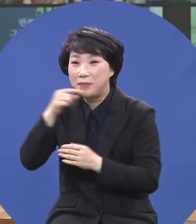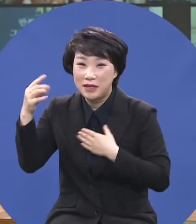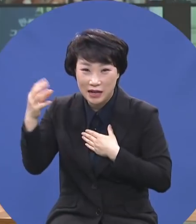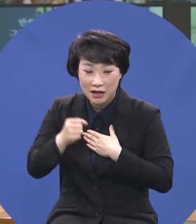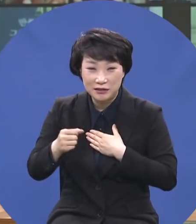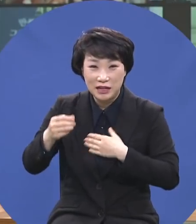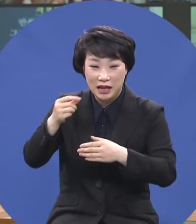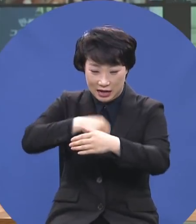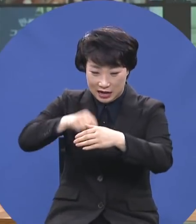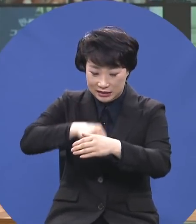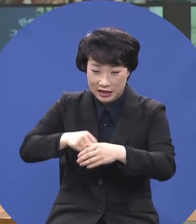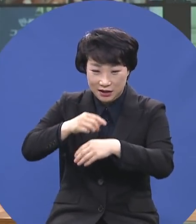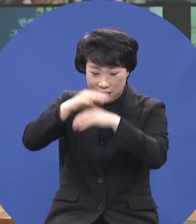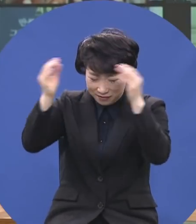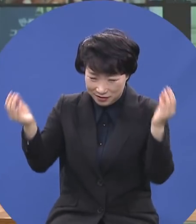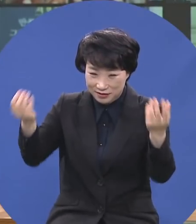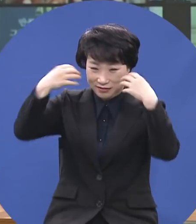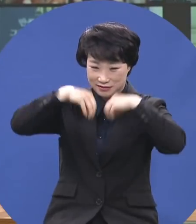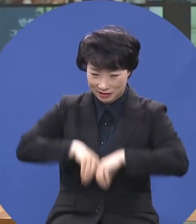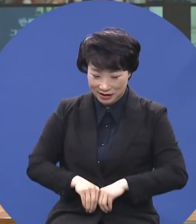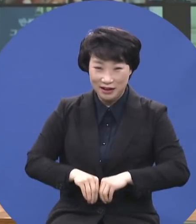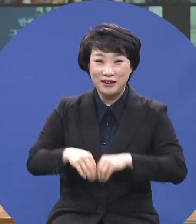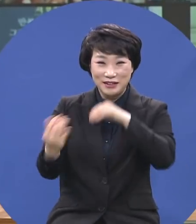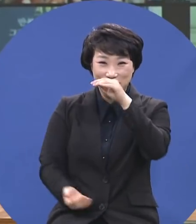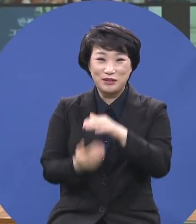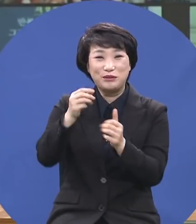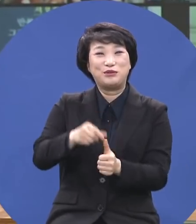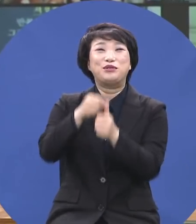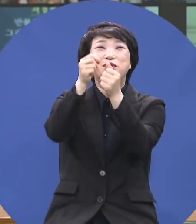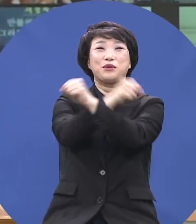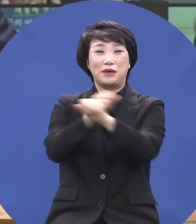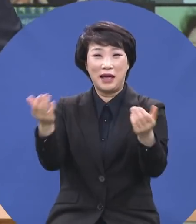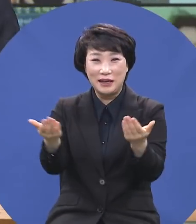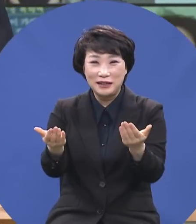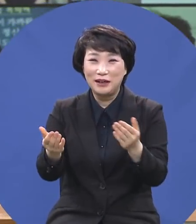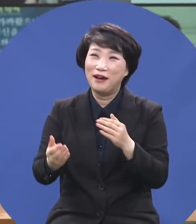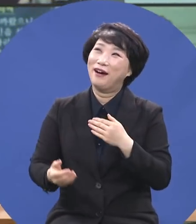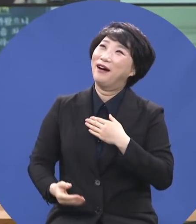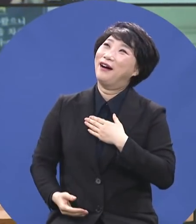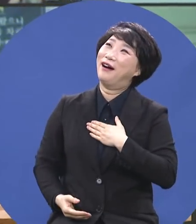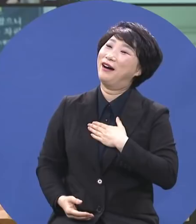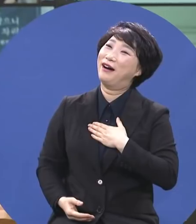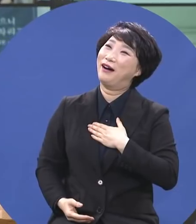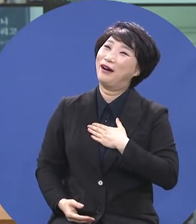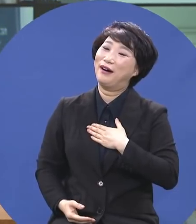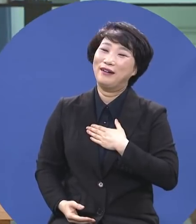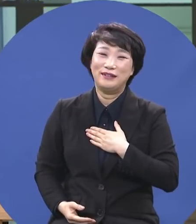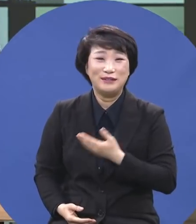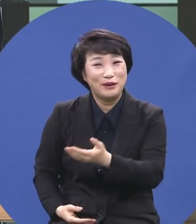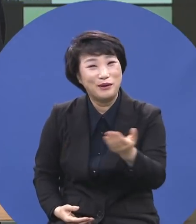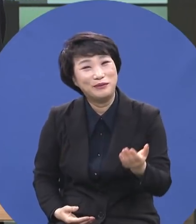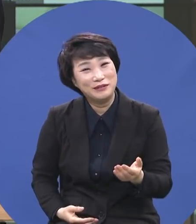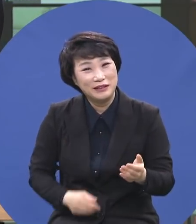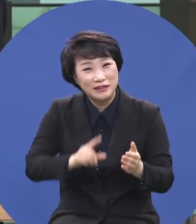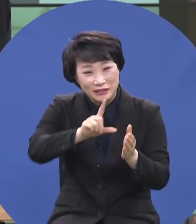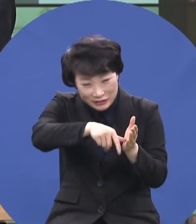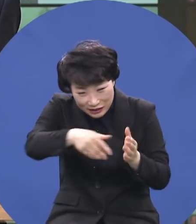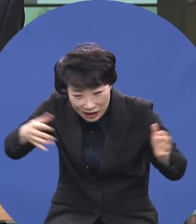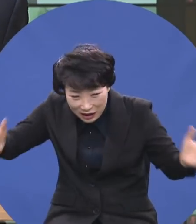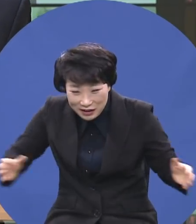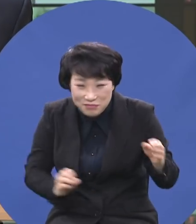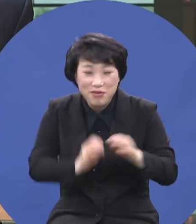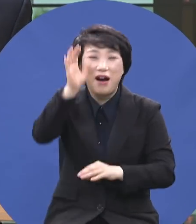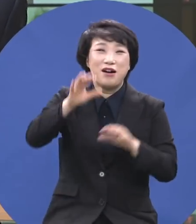안에 완전히 이루어진 이 어마어마한 구속의 사건이 여러분 그게 얼마나 시대를